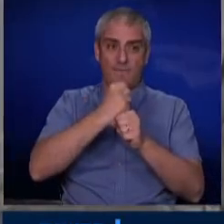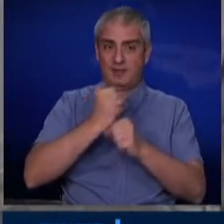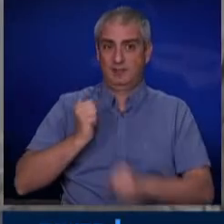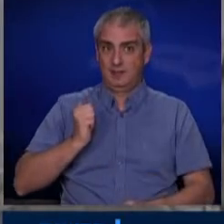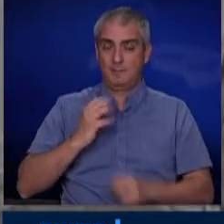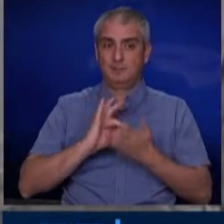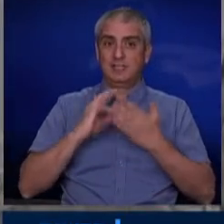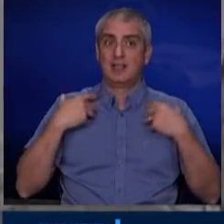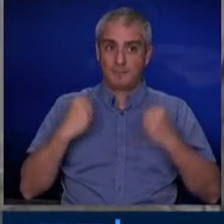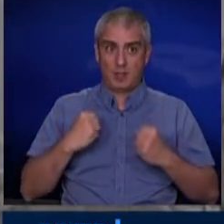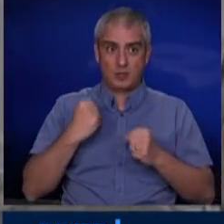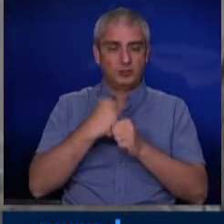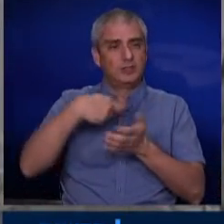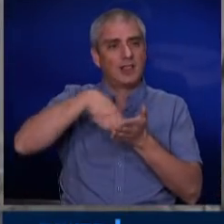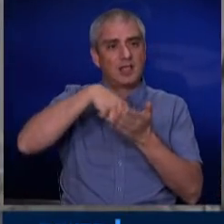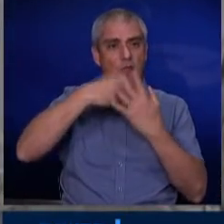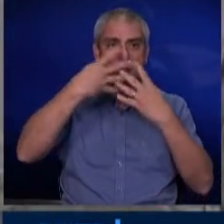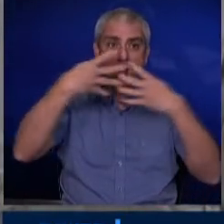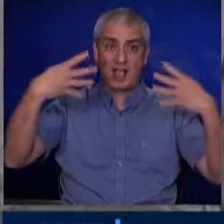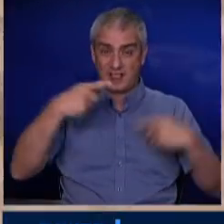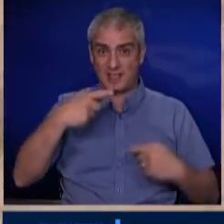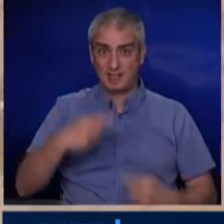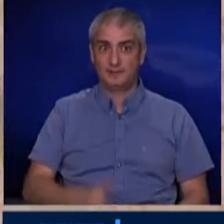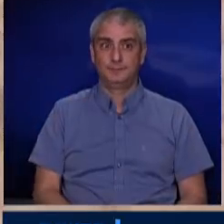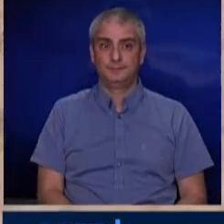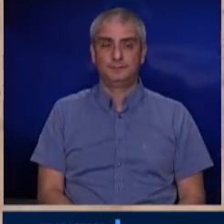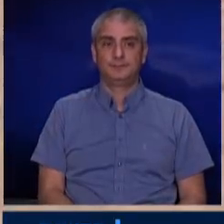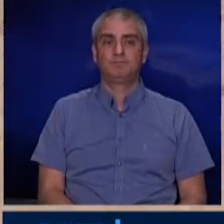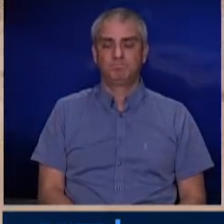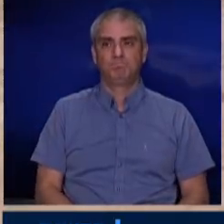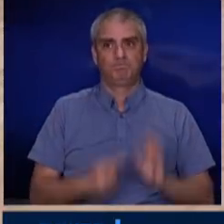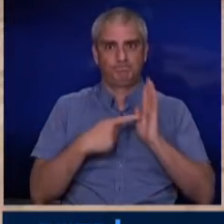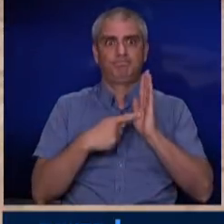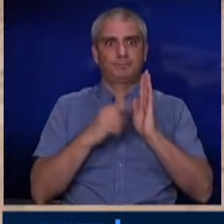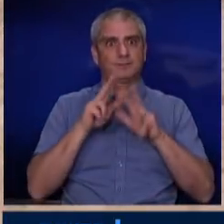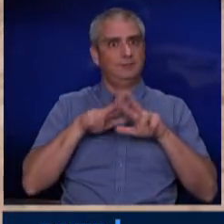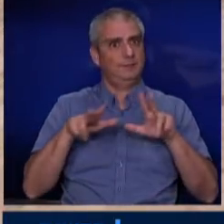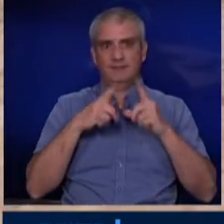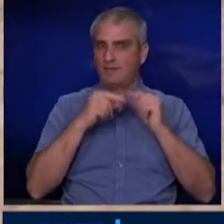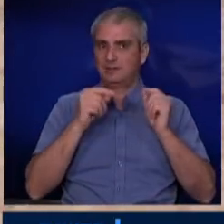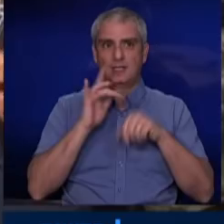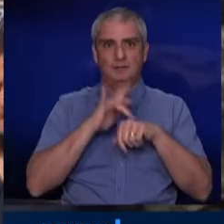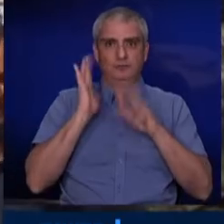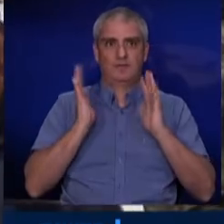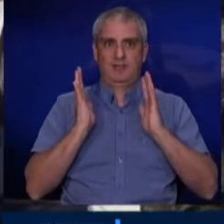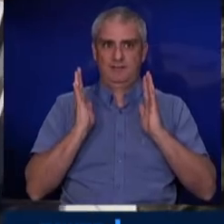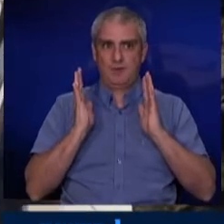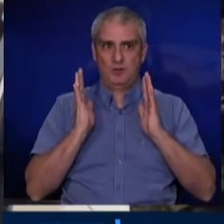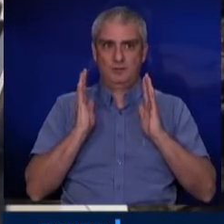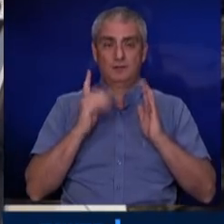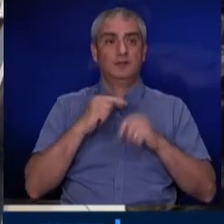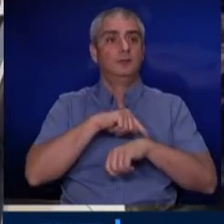מערכת הביטחון שביצע עבודות תחזוקה שגרתיות על הגדר ממחישים כמה המציאות בעזה שברירית.